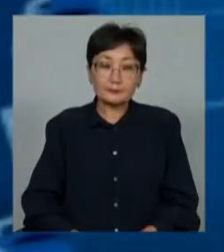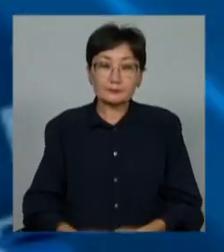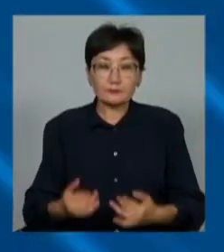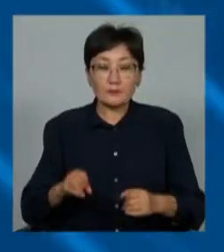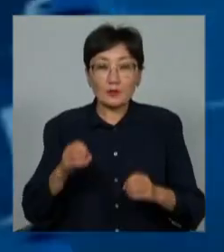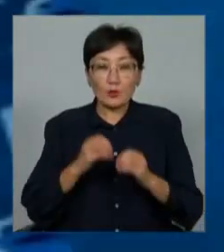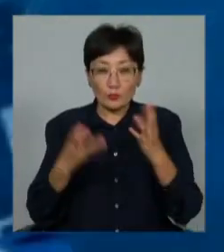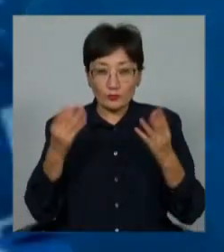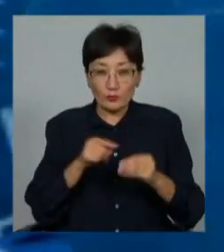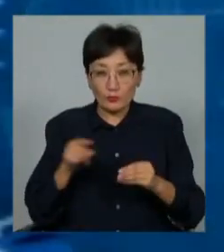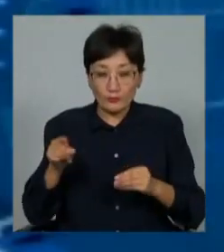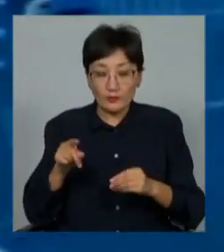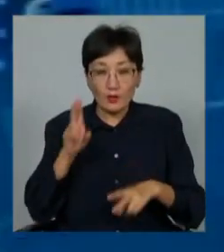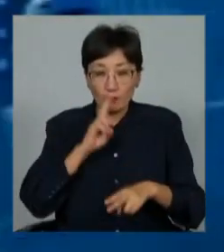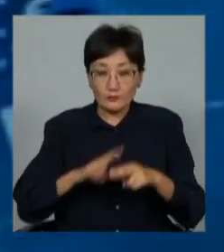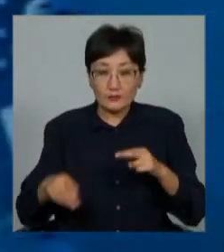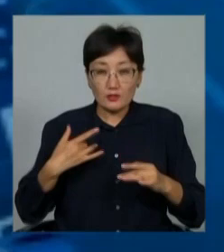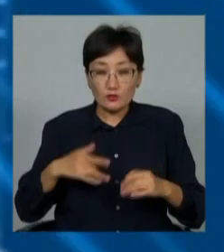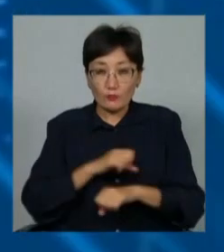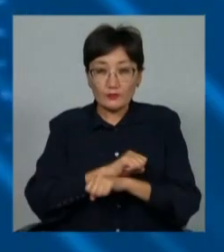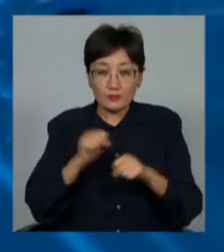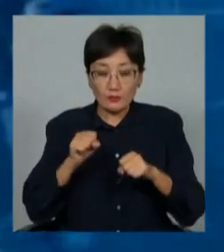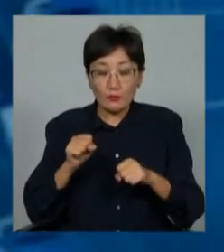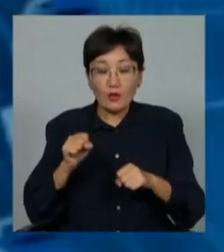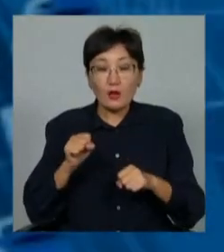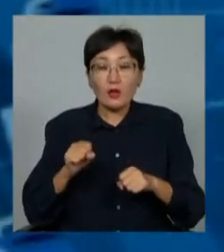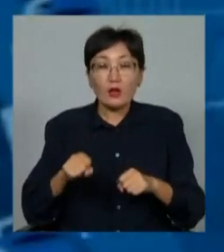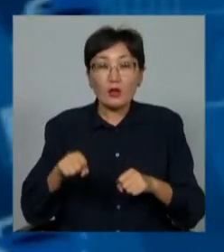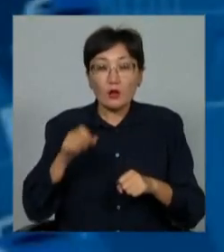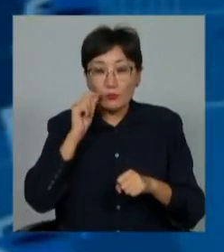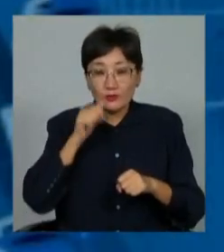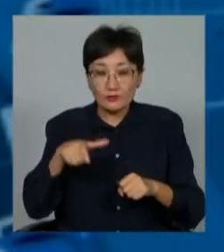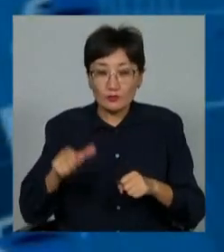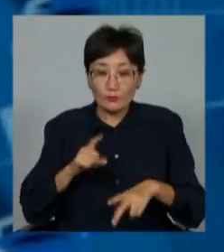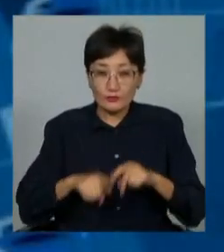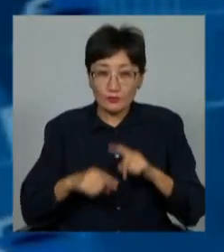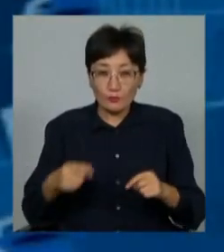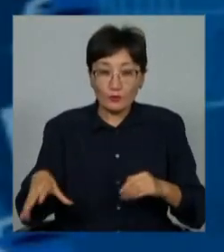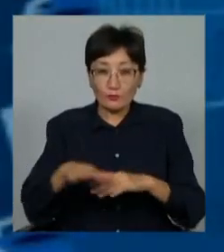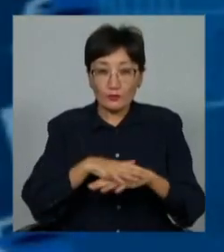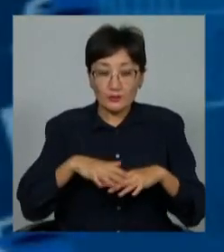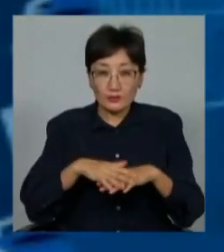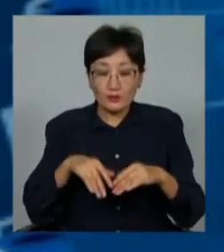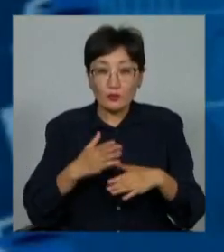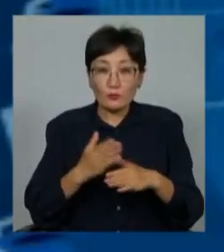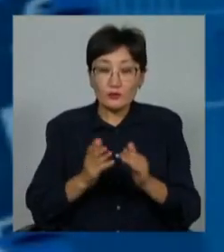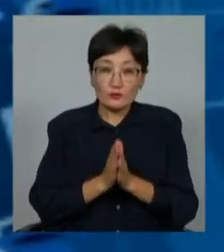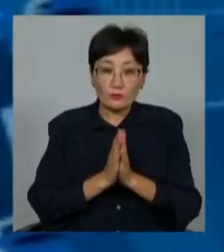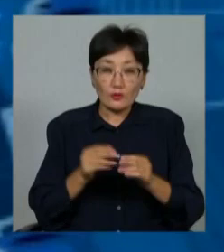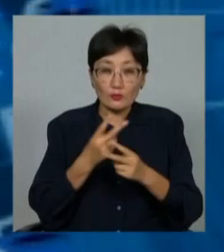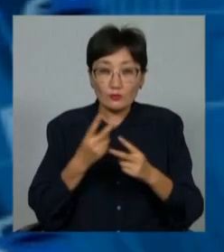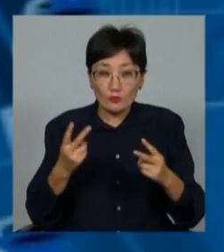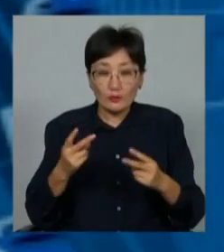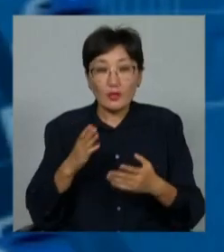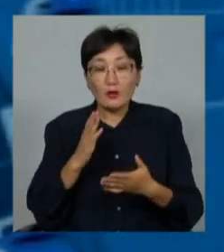10 күннен бері хабар ошарсыз Жамбылдағы жарылыста жоғалып кеткен Бауыржан Дәуітбаевтың туыстары бүкіл қазақ елінен көмек сұрайды. Көрген